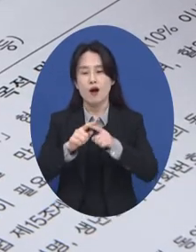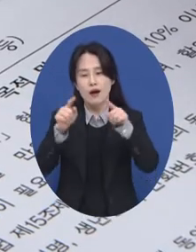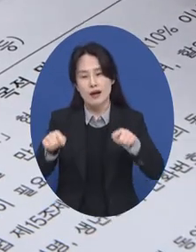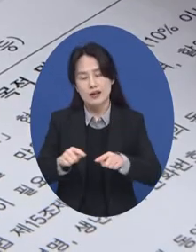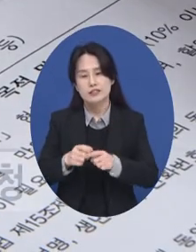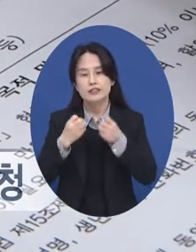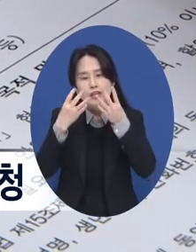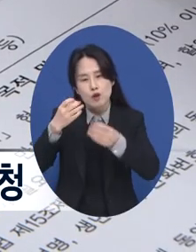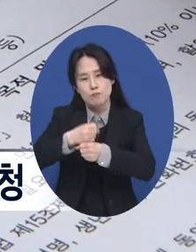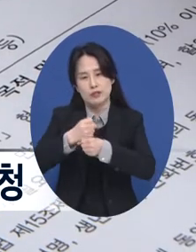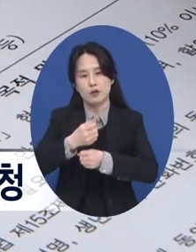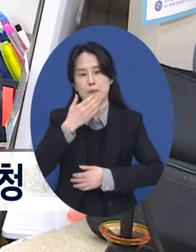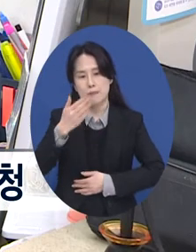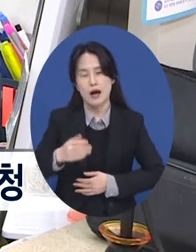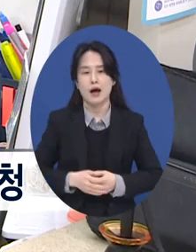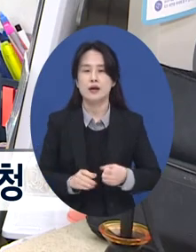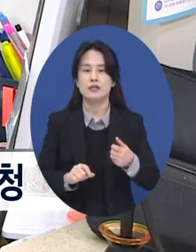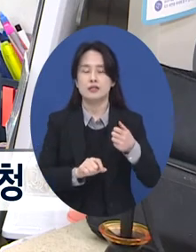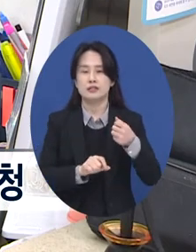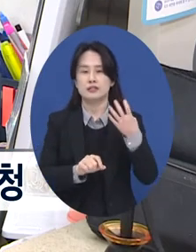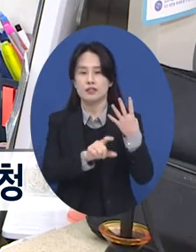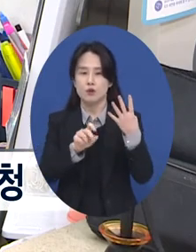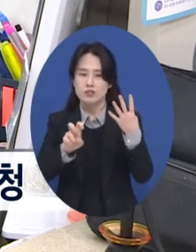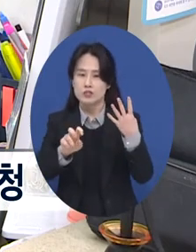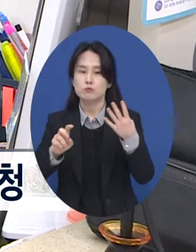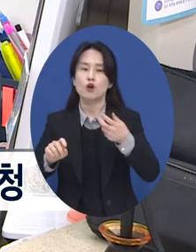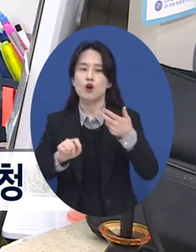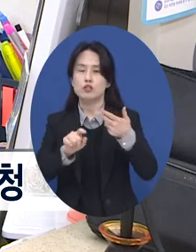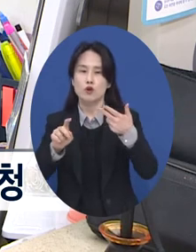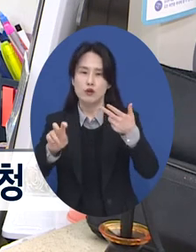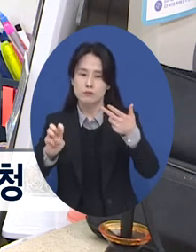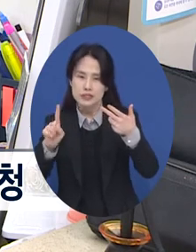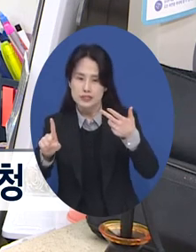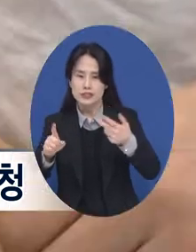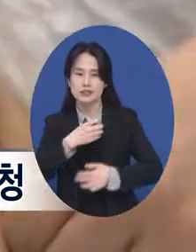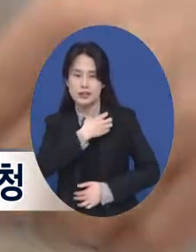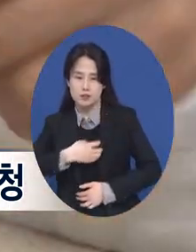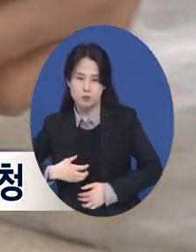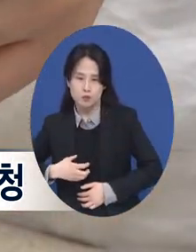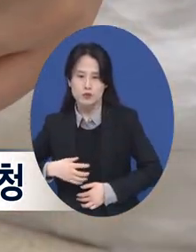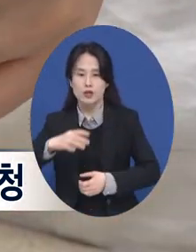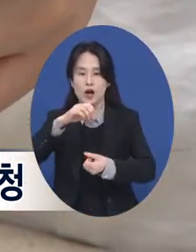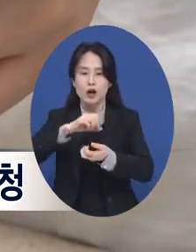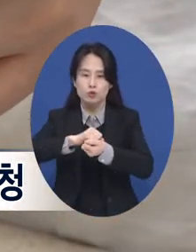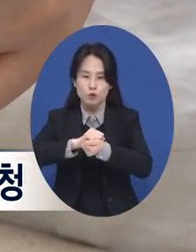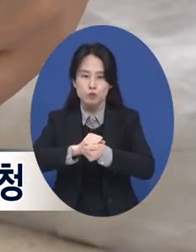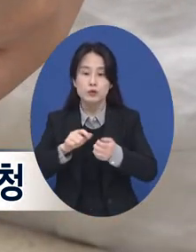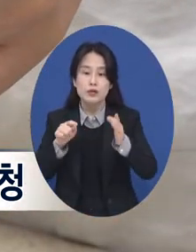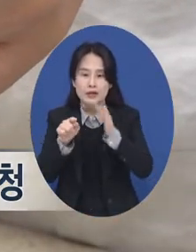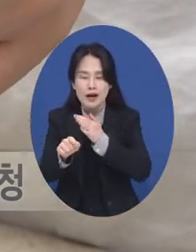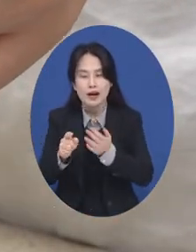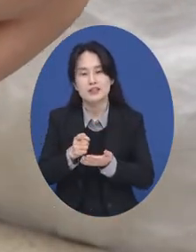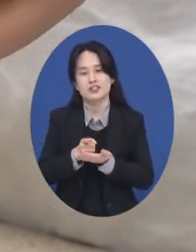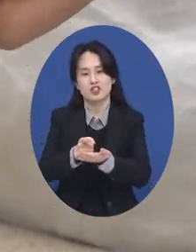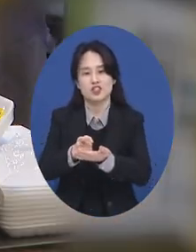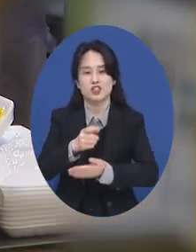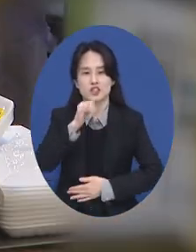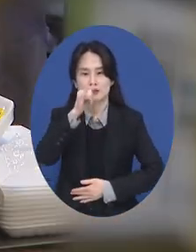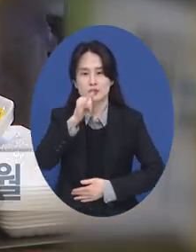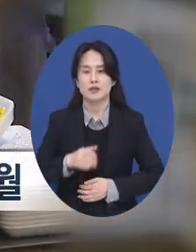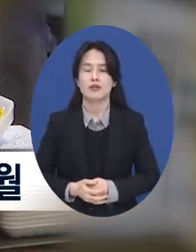됩니다. 이달 20일부터 7월 31일까지 읍면동 행정복지센터나 농협 지점에 방문해 신청해야